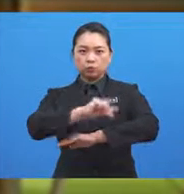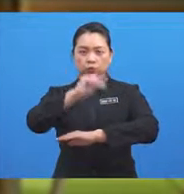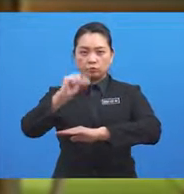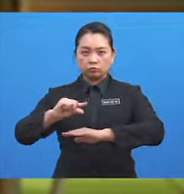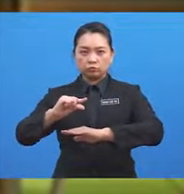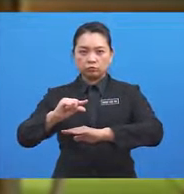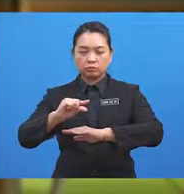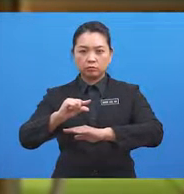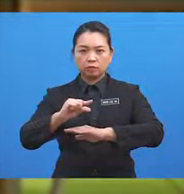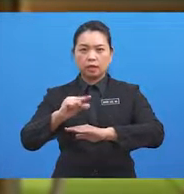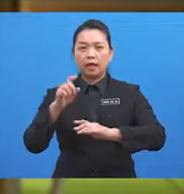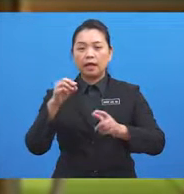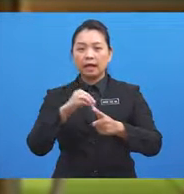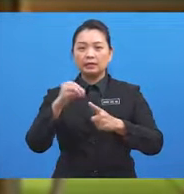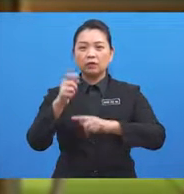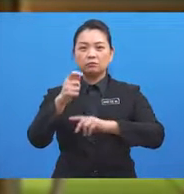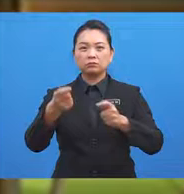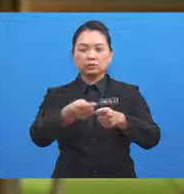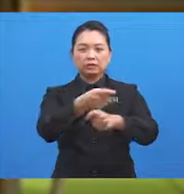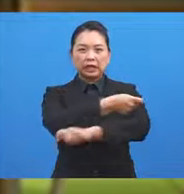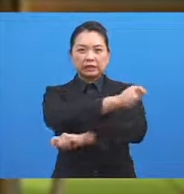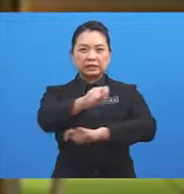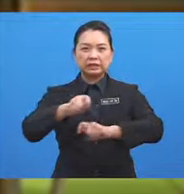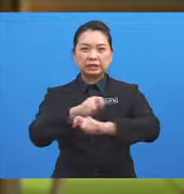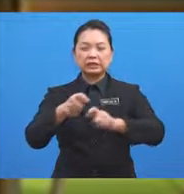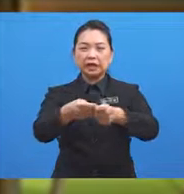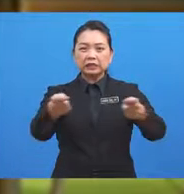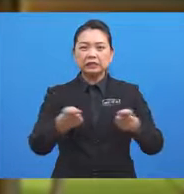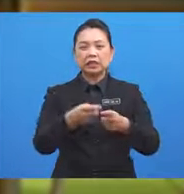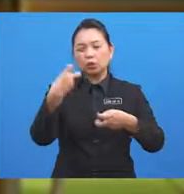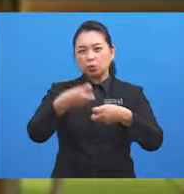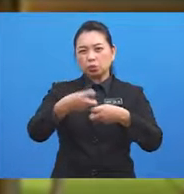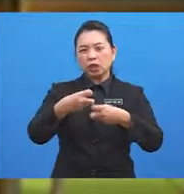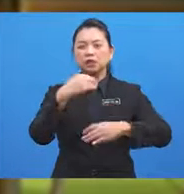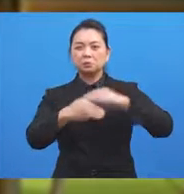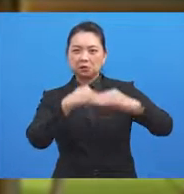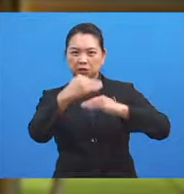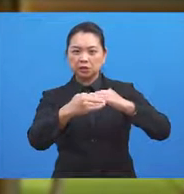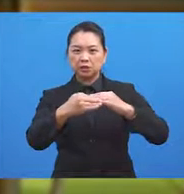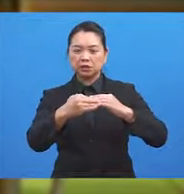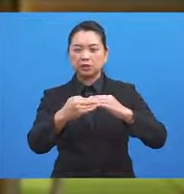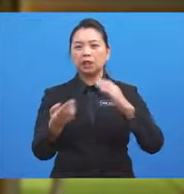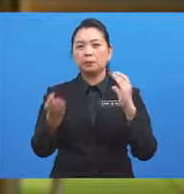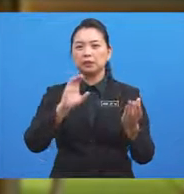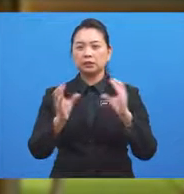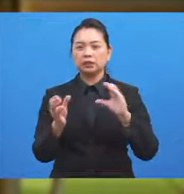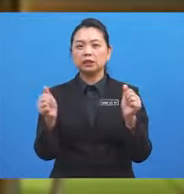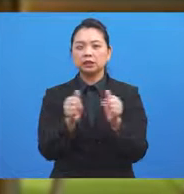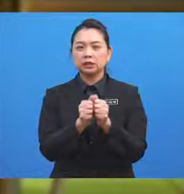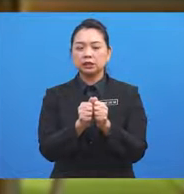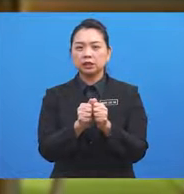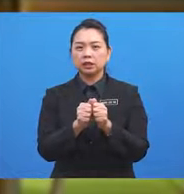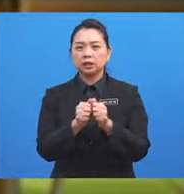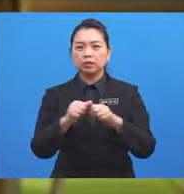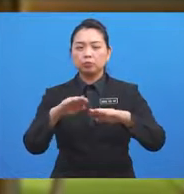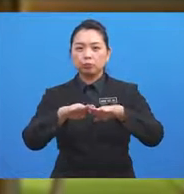selat atau tasik lebih sukar dibina berbanding dengan kawasan bentuk muka bumi bertanah